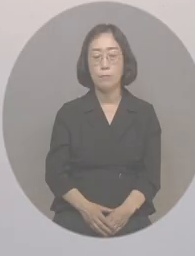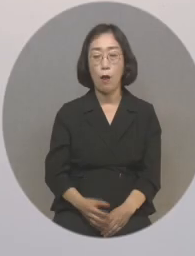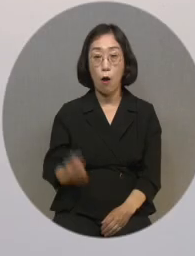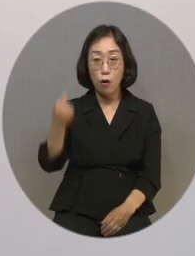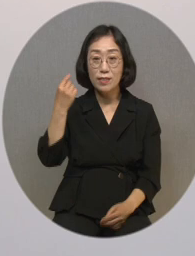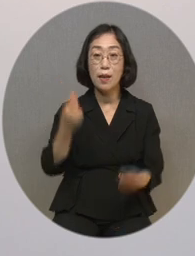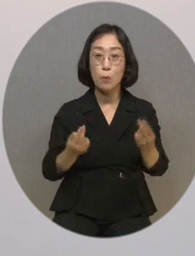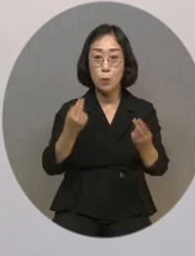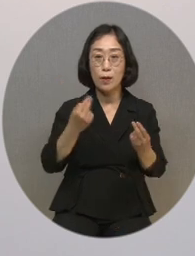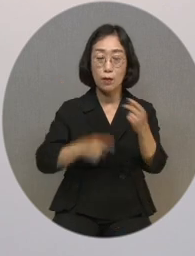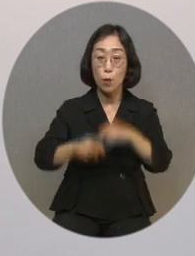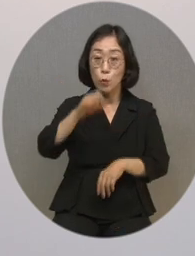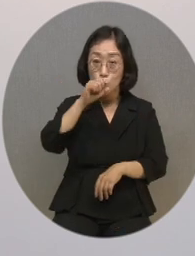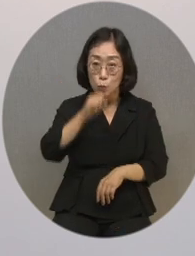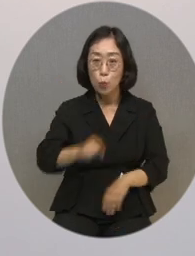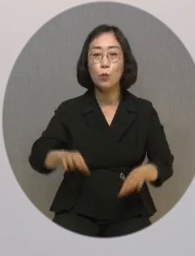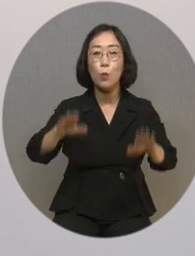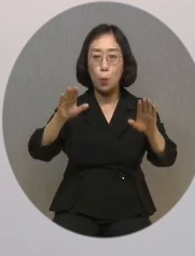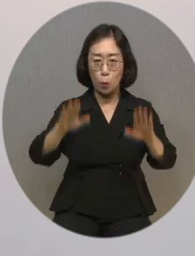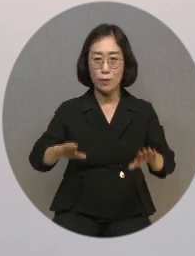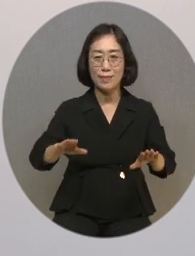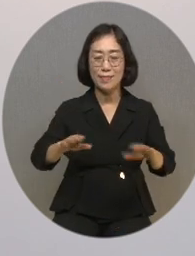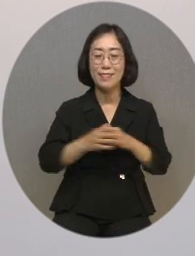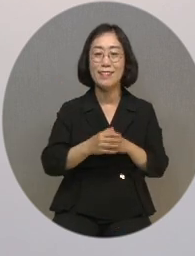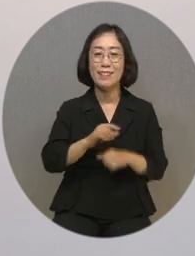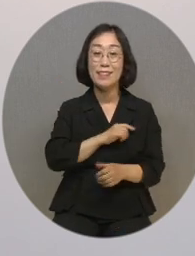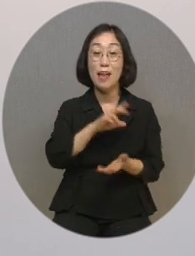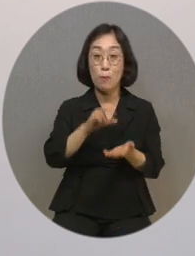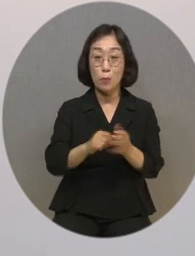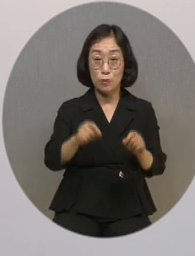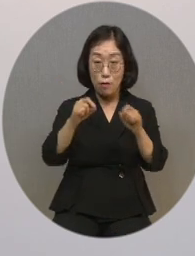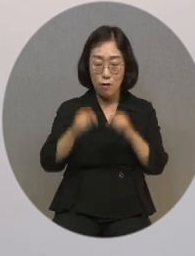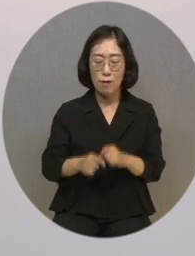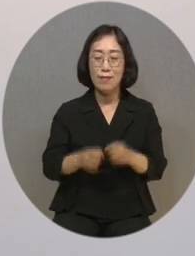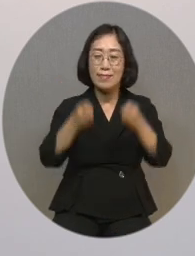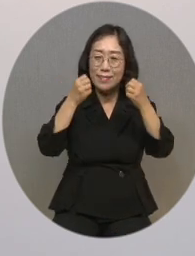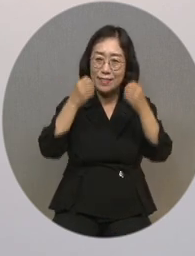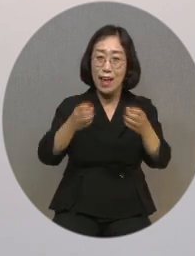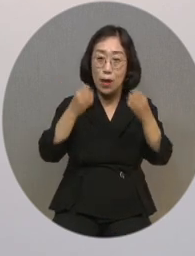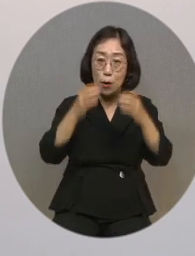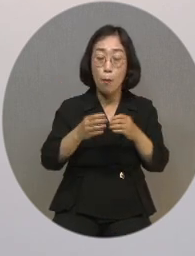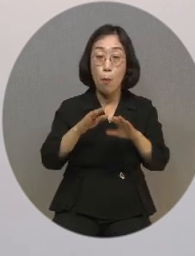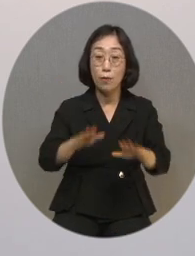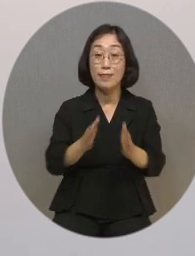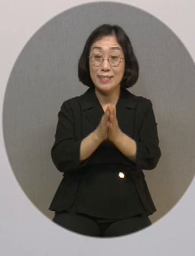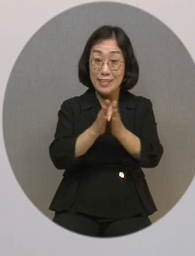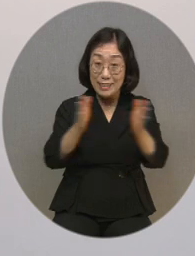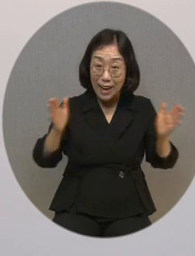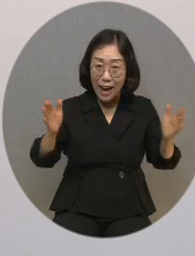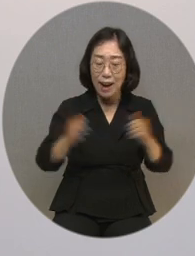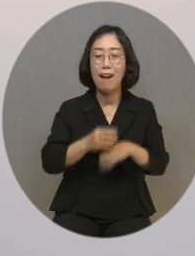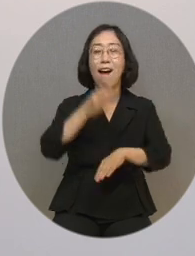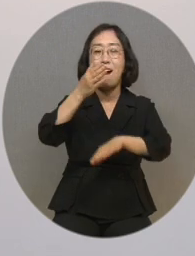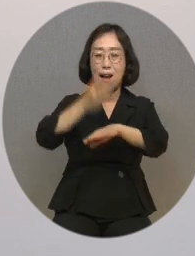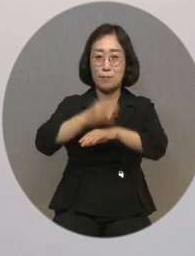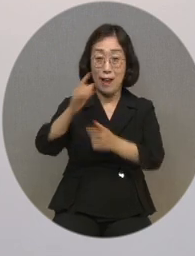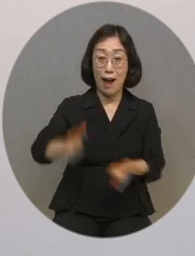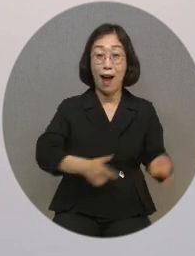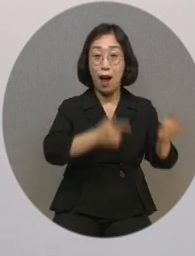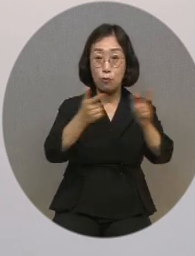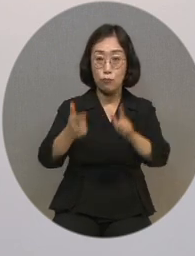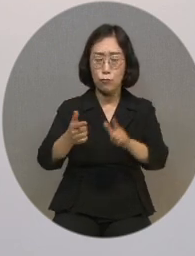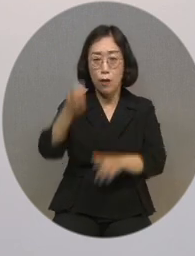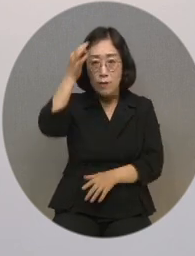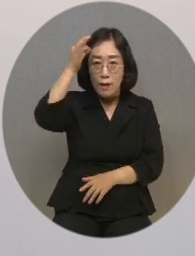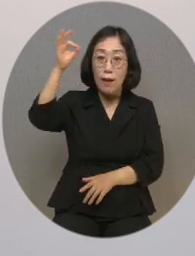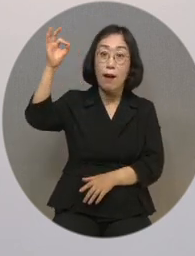어제보다 나은 오늘이라는 전시 제목처럼 서희자 작가는 매번 새롭게 맞이하는 오늘을 감사히 여기며 하루 중